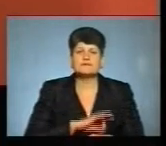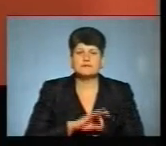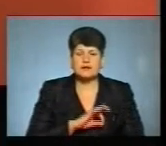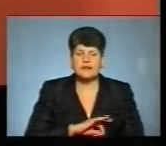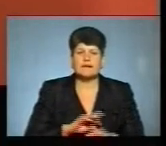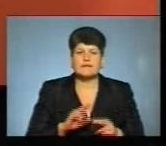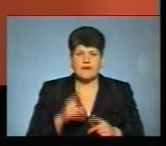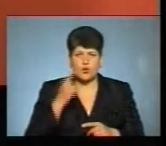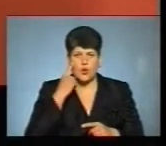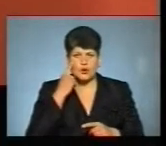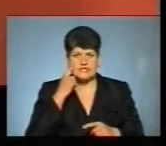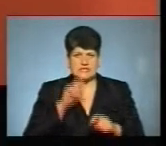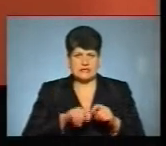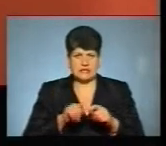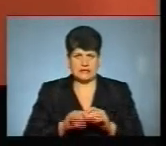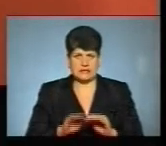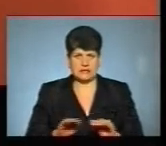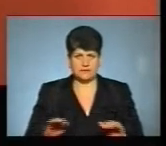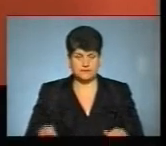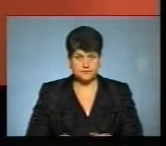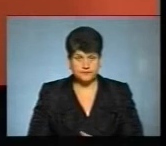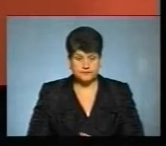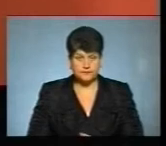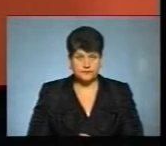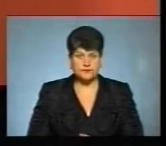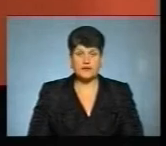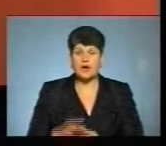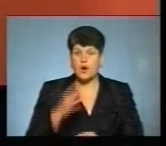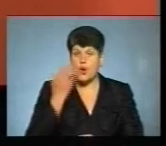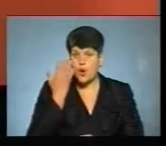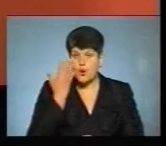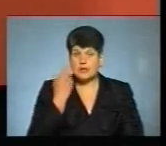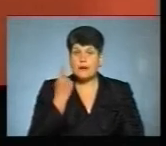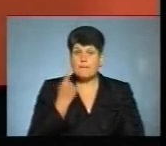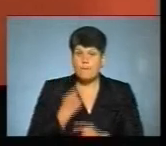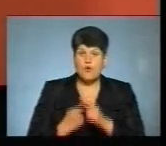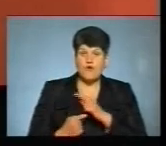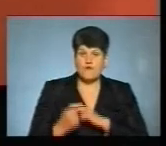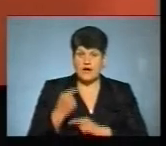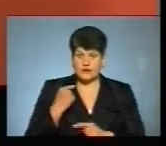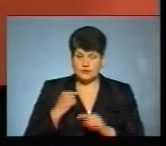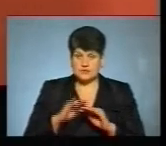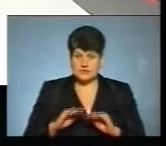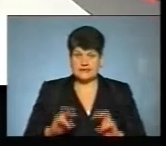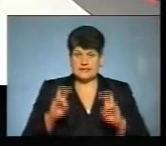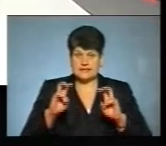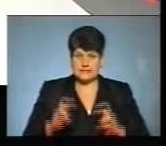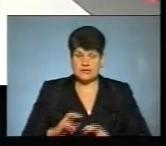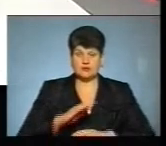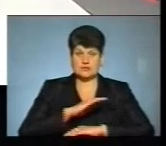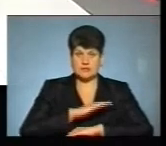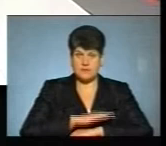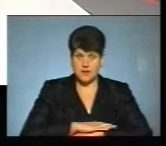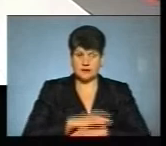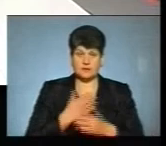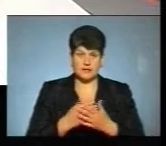саме як оцінити учнів. Коли вже повернуться в школи учні і сядуть за парти, для